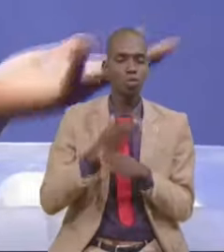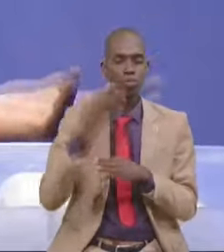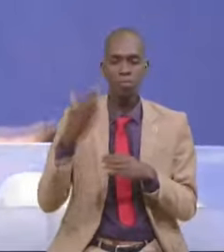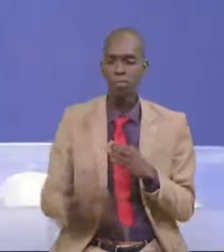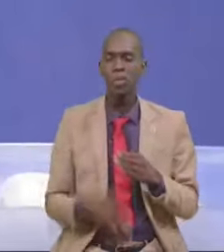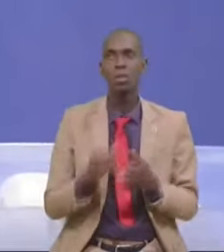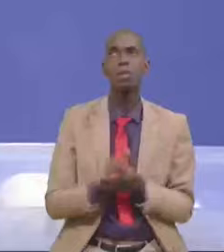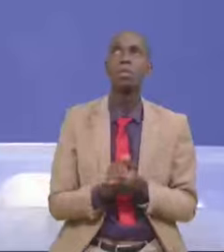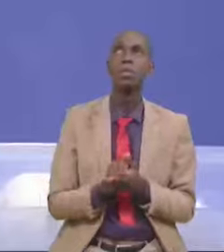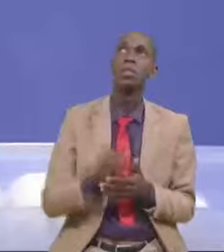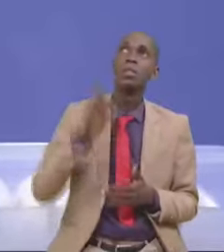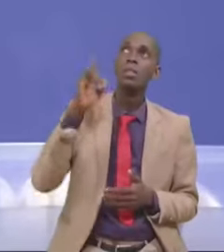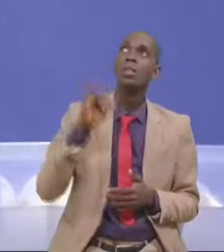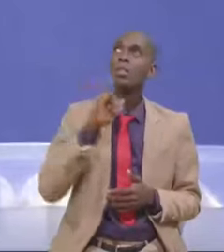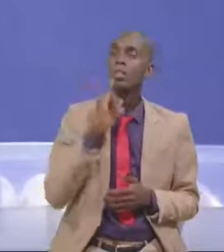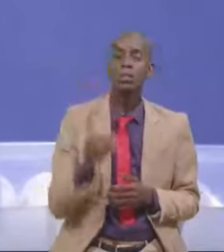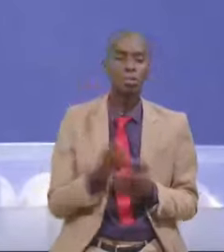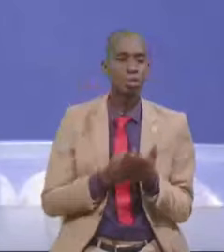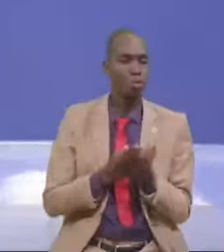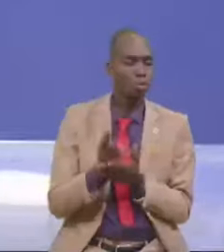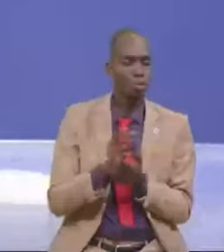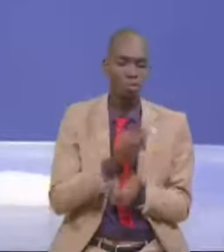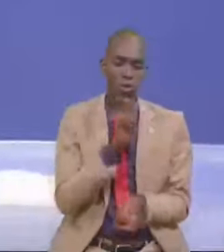Sa vérité transforme.